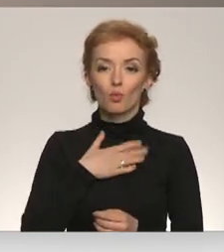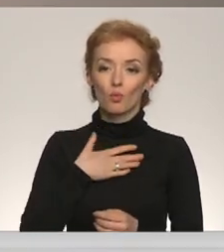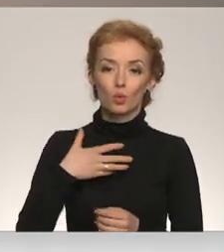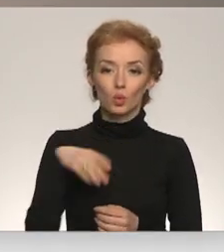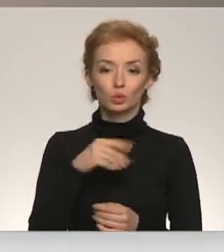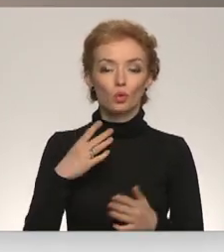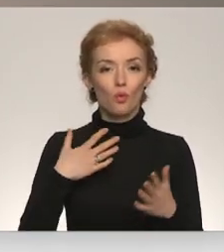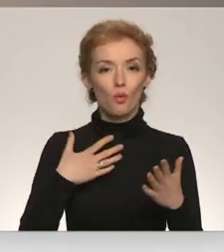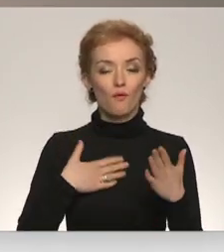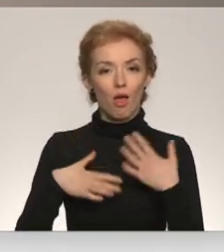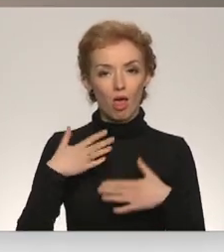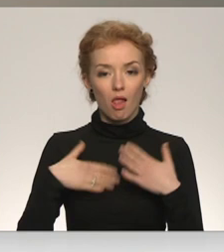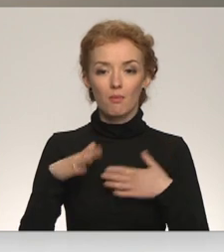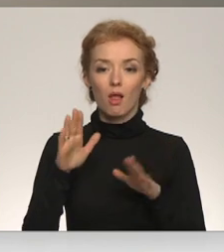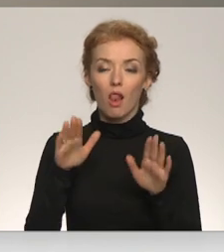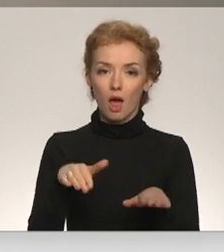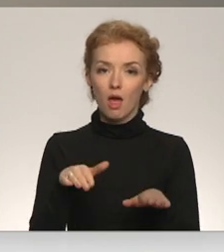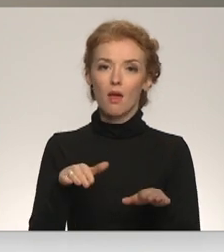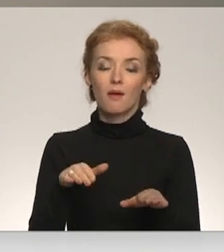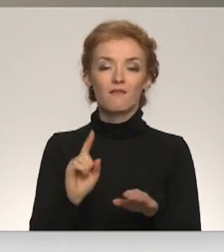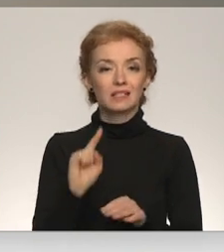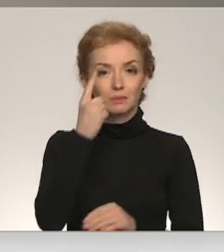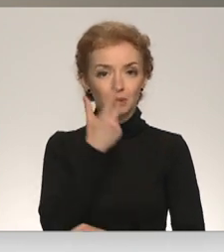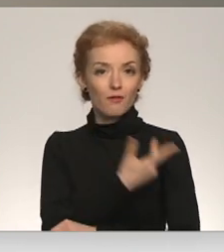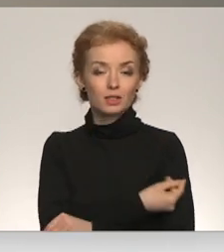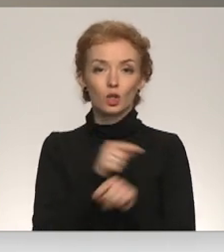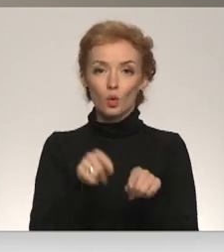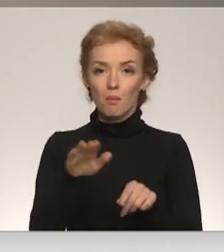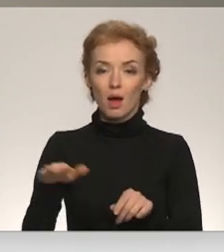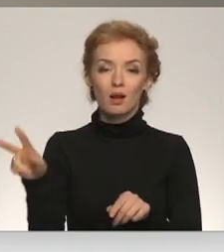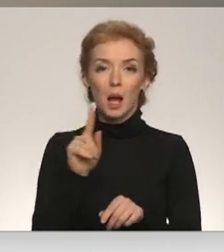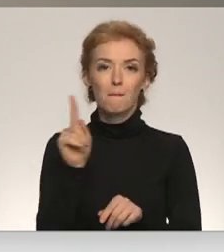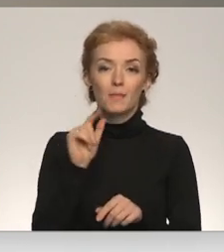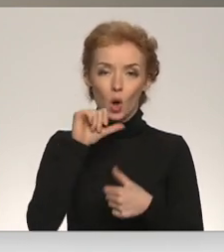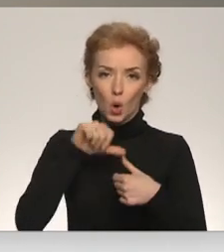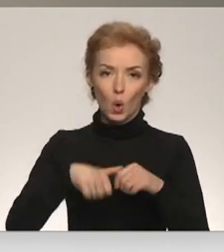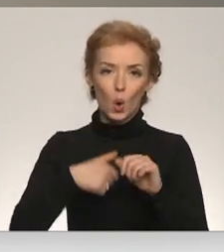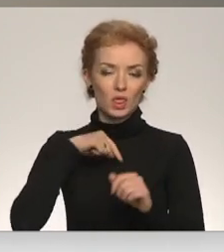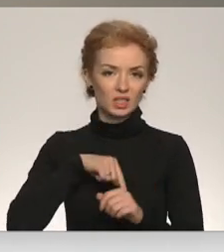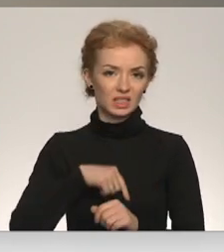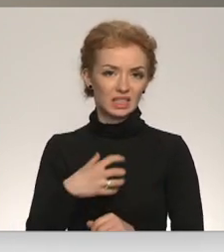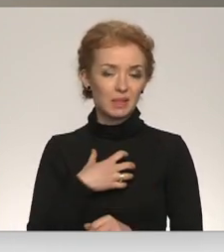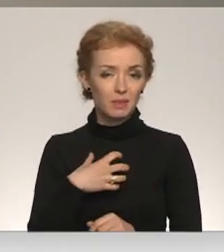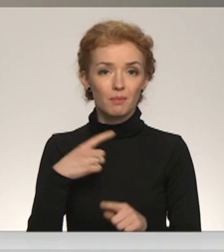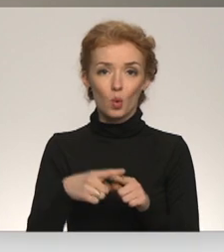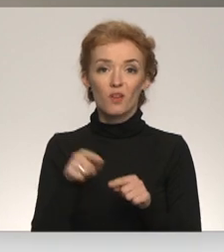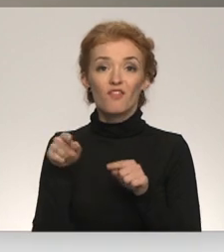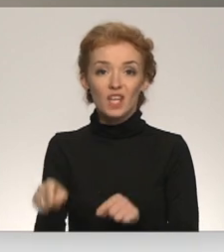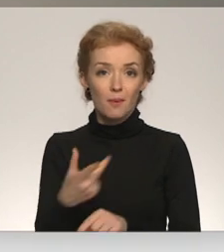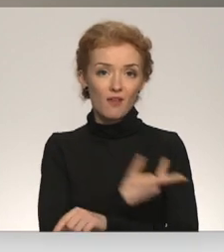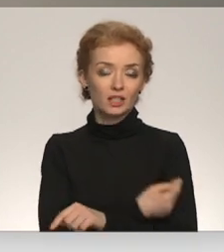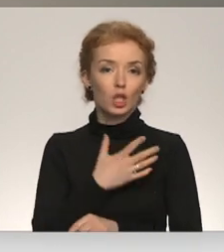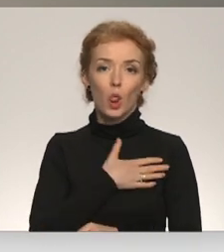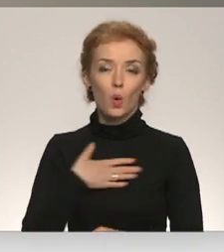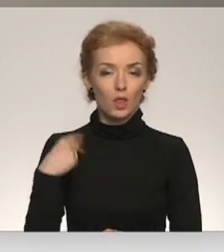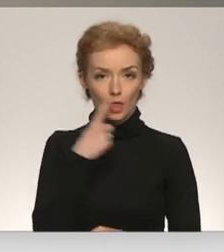ir tā, lai vispirms pirmām kārtām tiktu vakcinēti tie bērni, kuriem ir kādas kroniskas saslimšanas, un viņiem šīta vakcīna ir ļoti